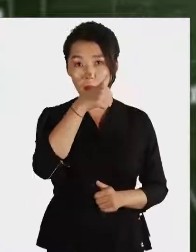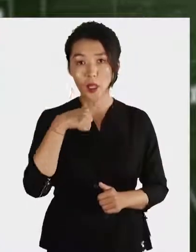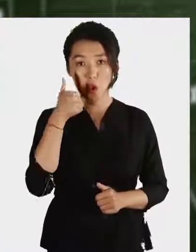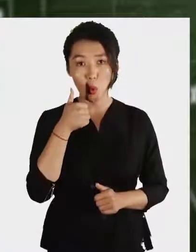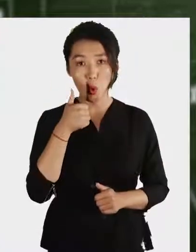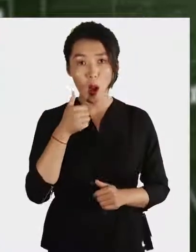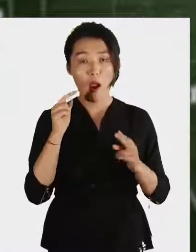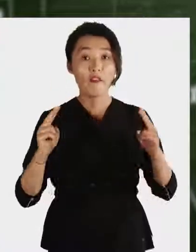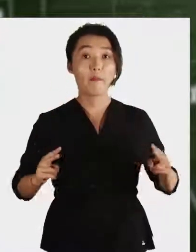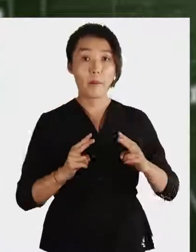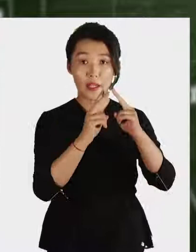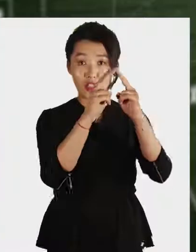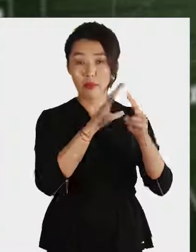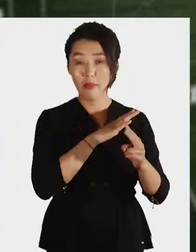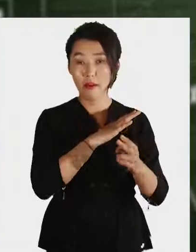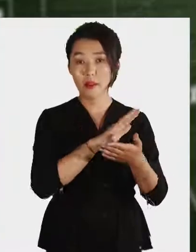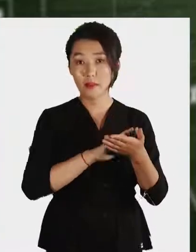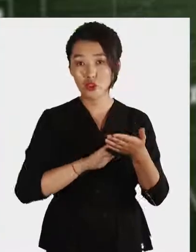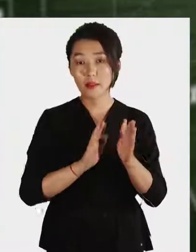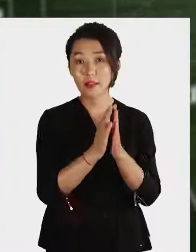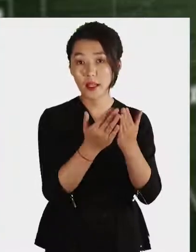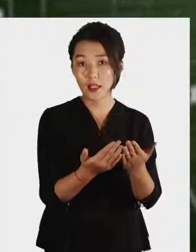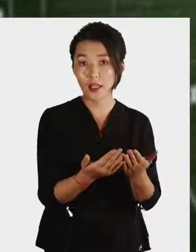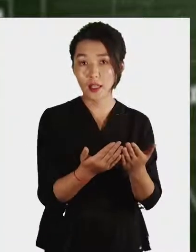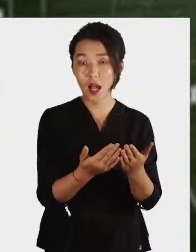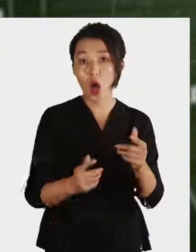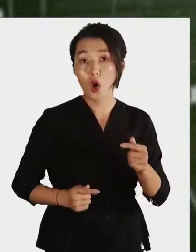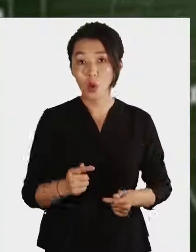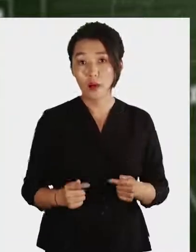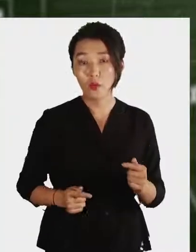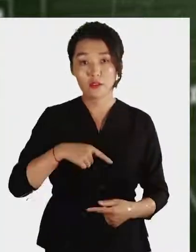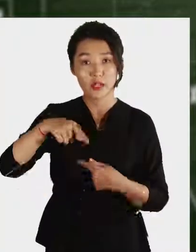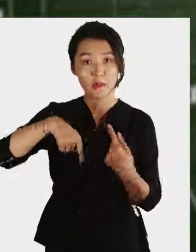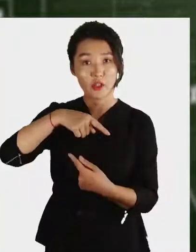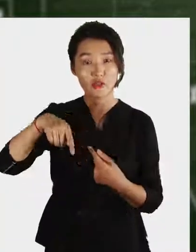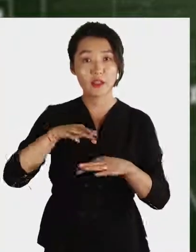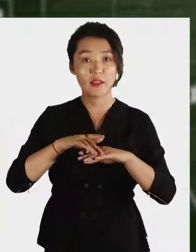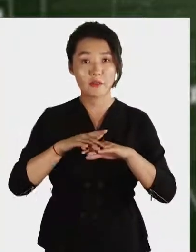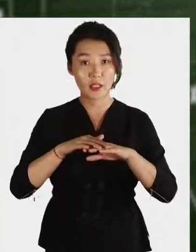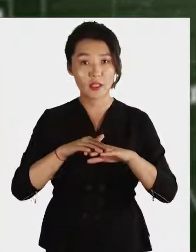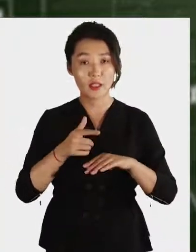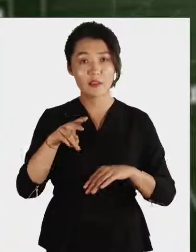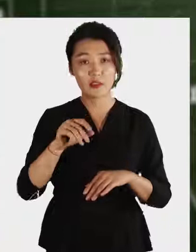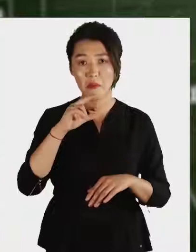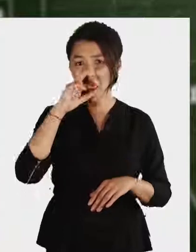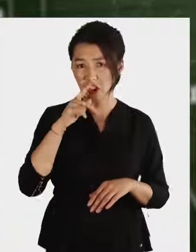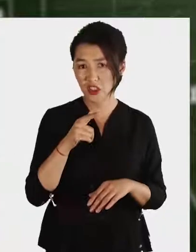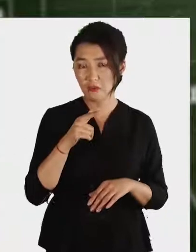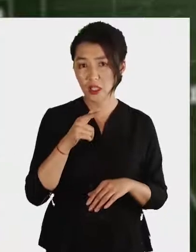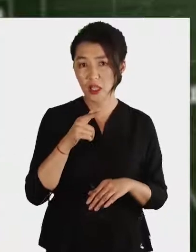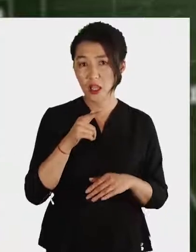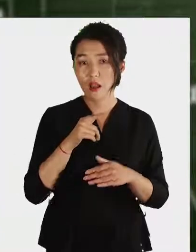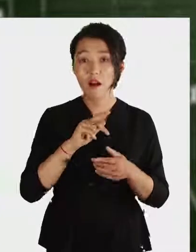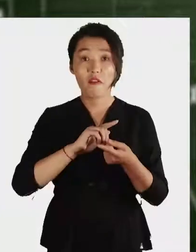в Париже была напечатана книга «Руководство по коммерческой арифметике», где по ошибке наборщик вместо